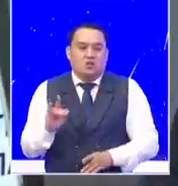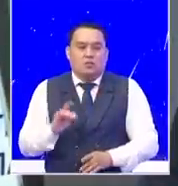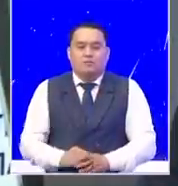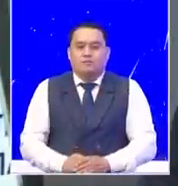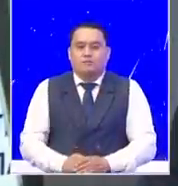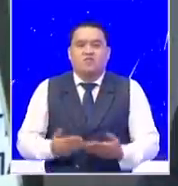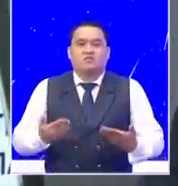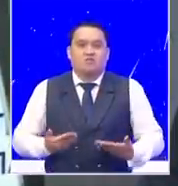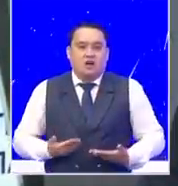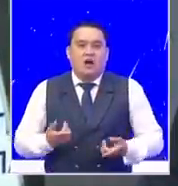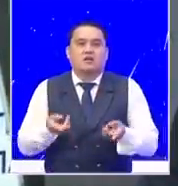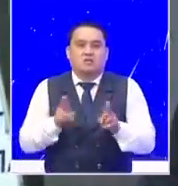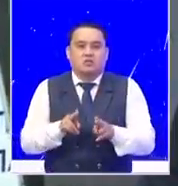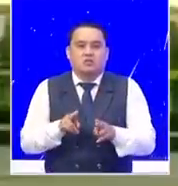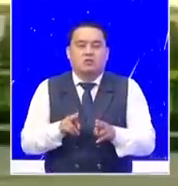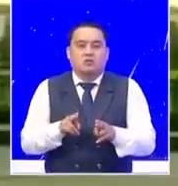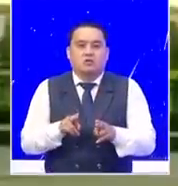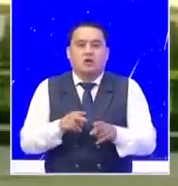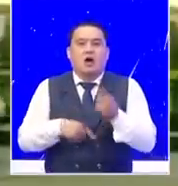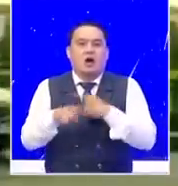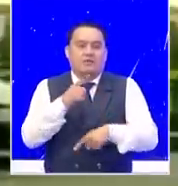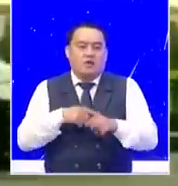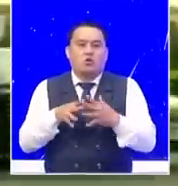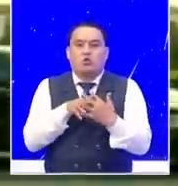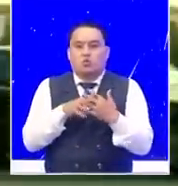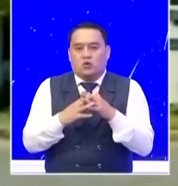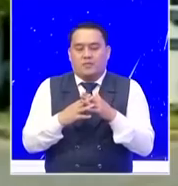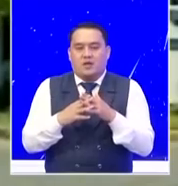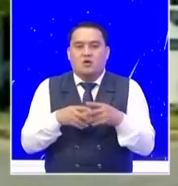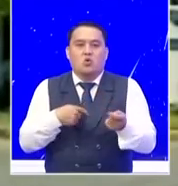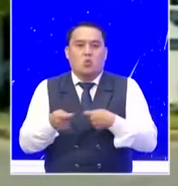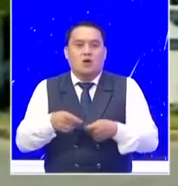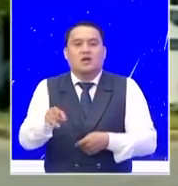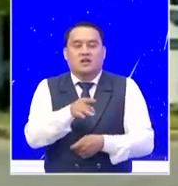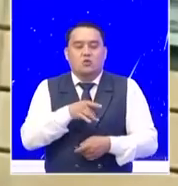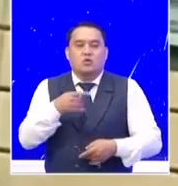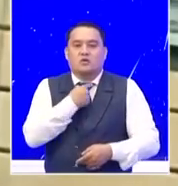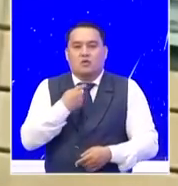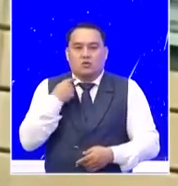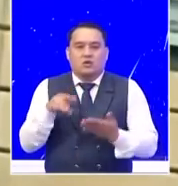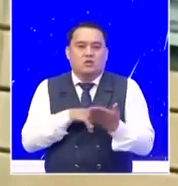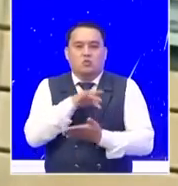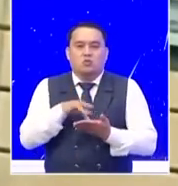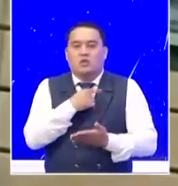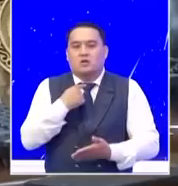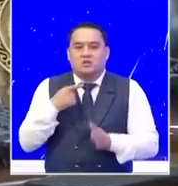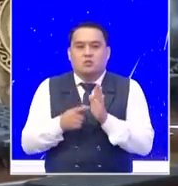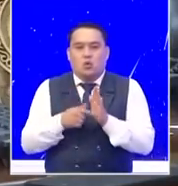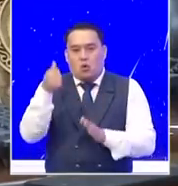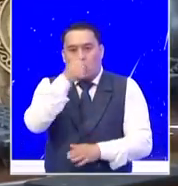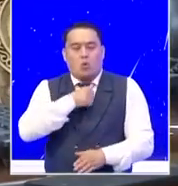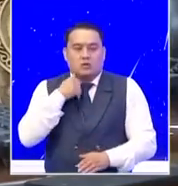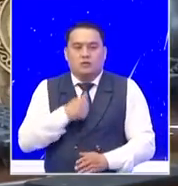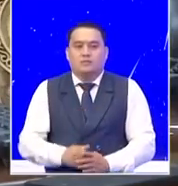в жизни. Оставил должность в столице и вернулся в родные края. Возглавить региональное ТВ. Это был 2007 год.